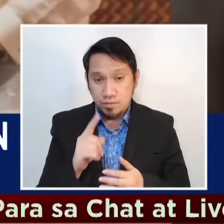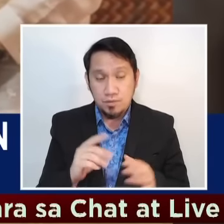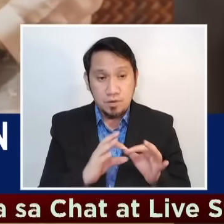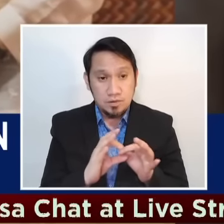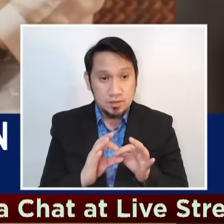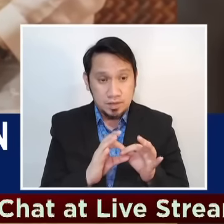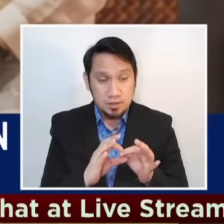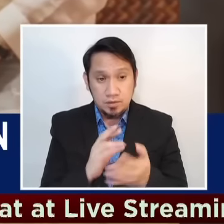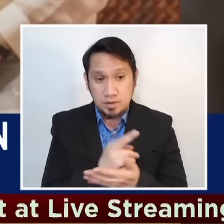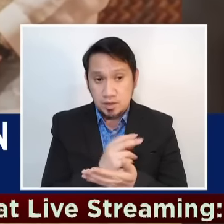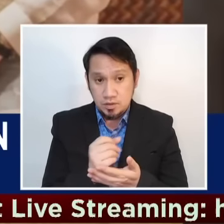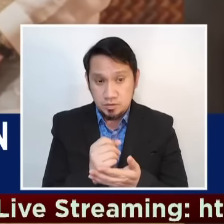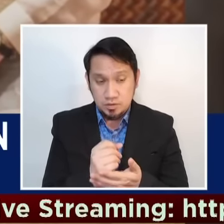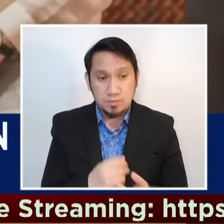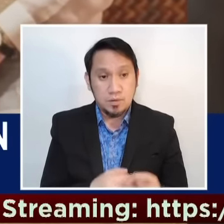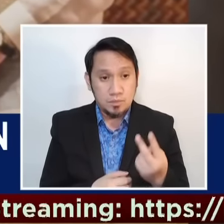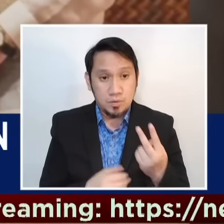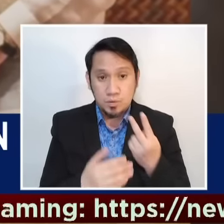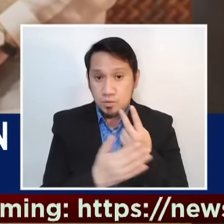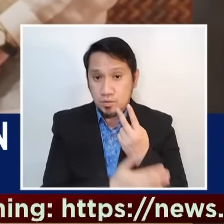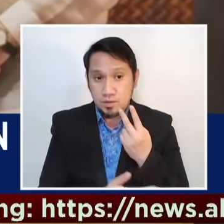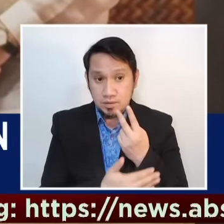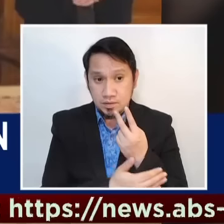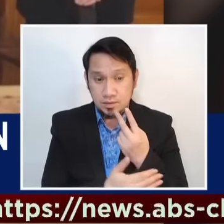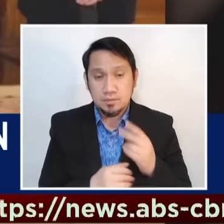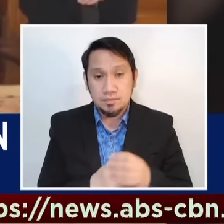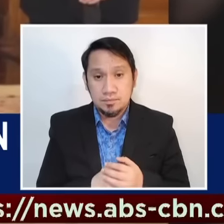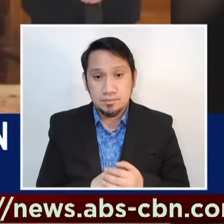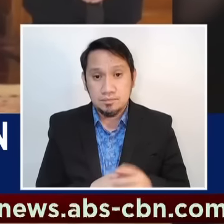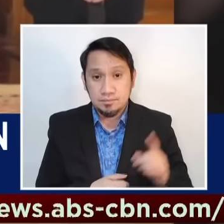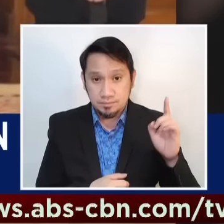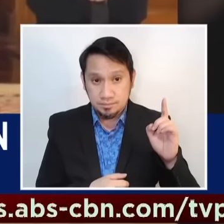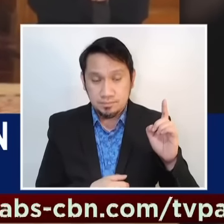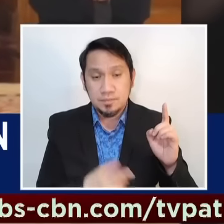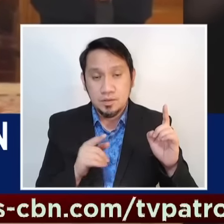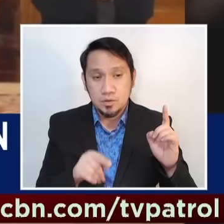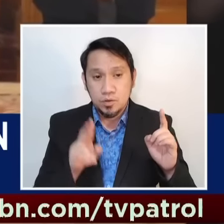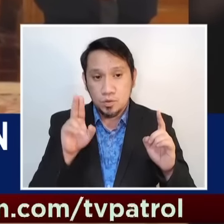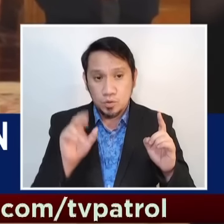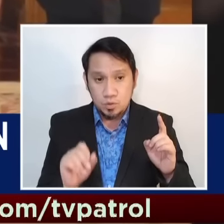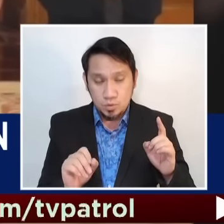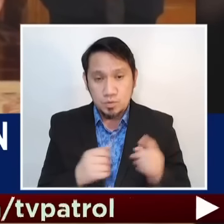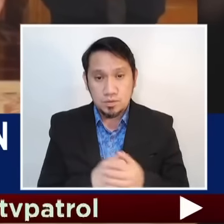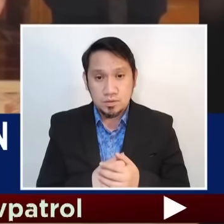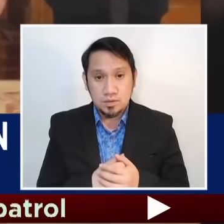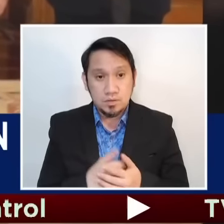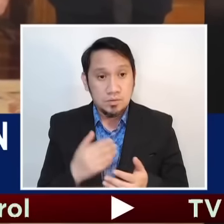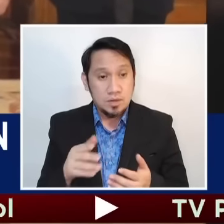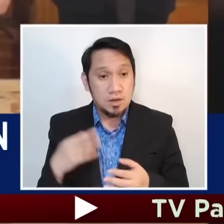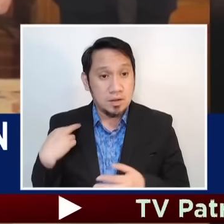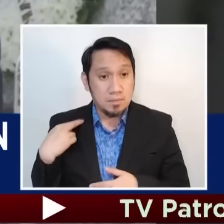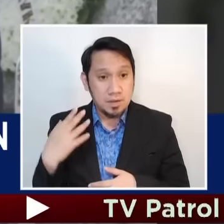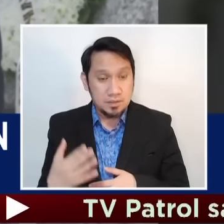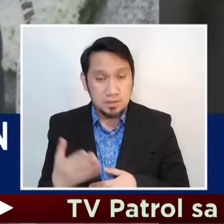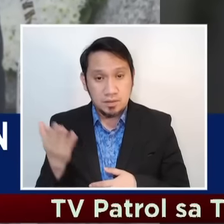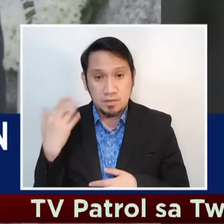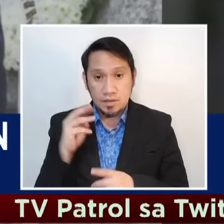relations ng dalawang bansa. Nakumpirma si Carlson bilang U.S. Envoy sa Pilipinas noong